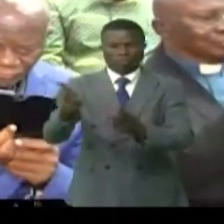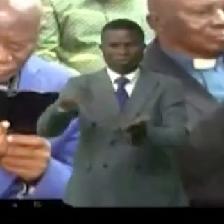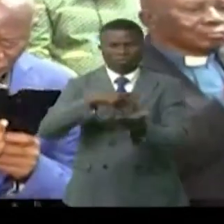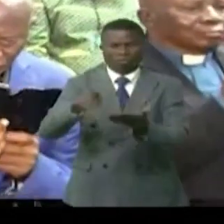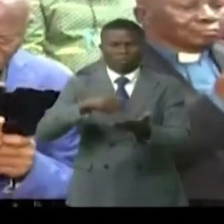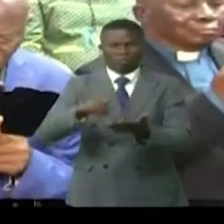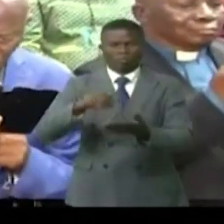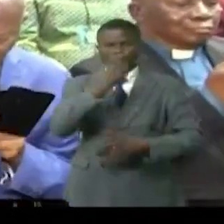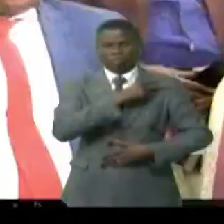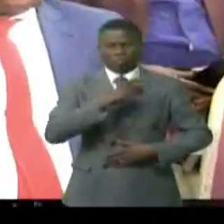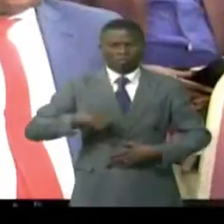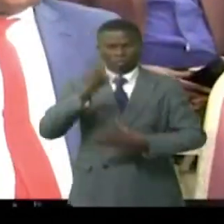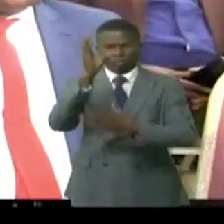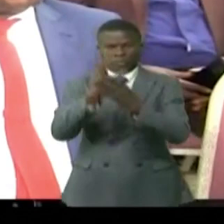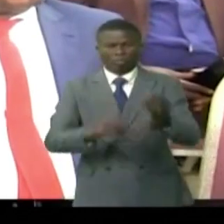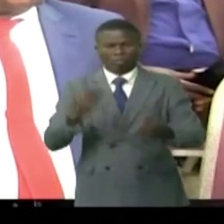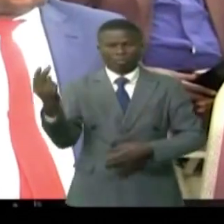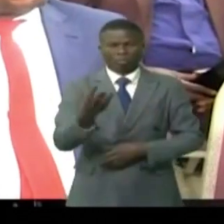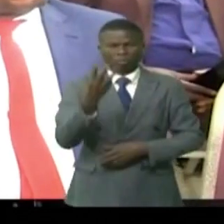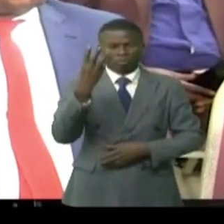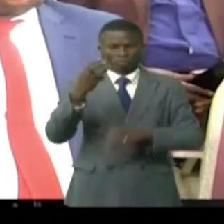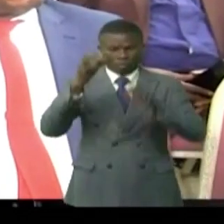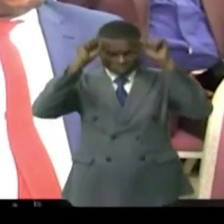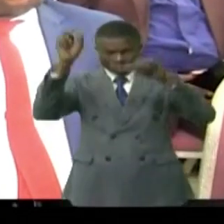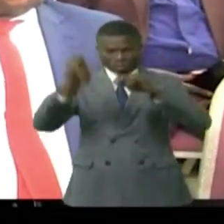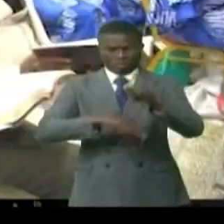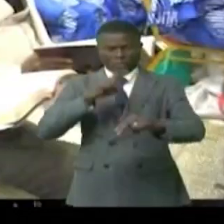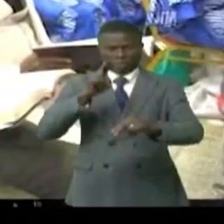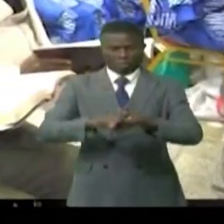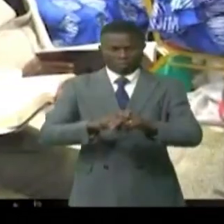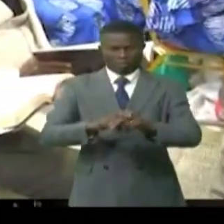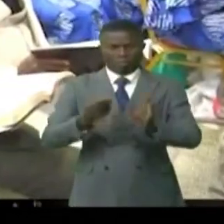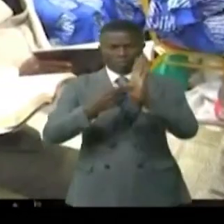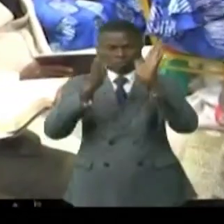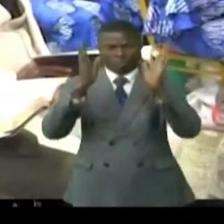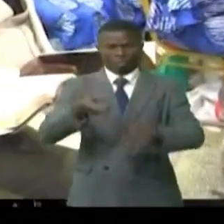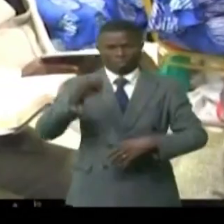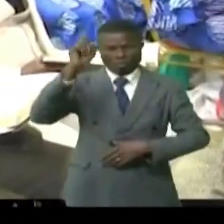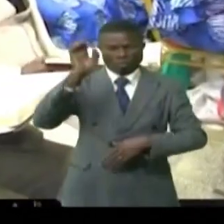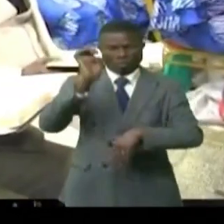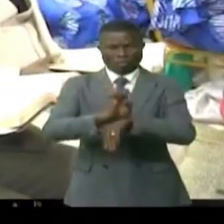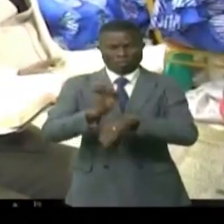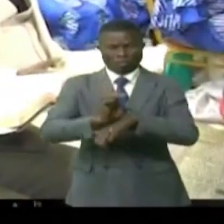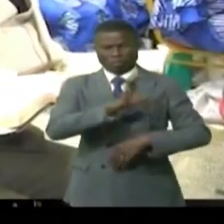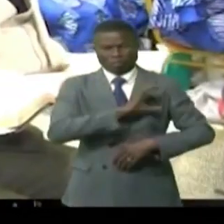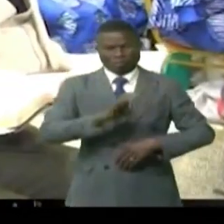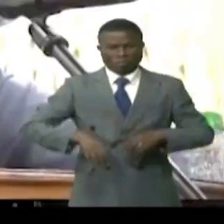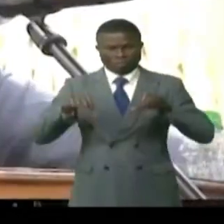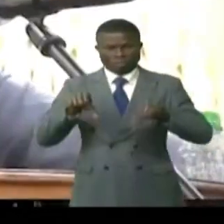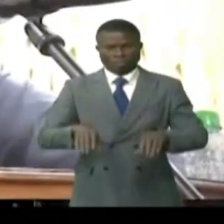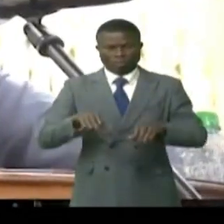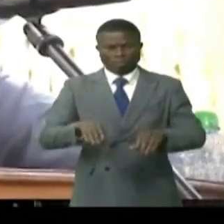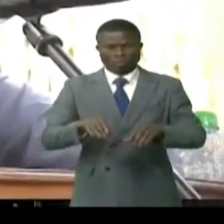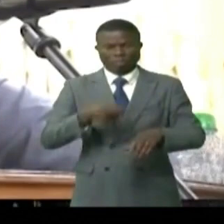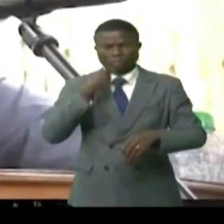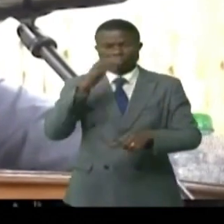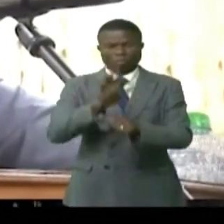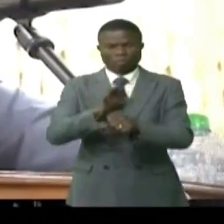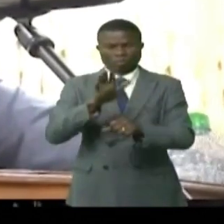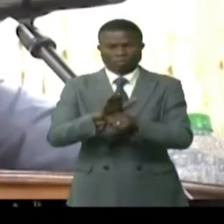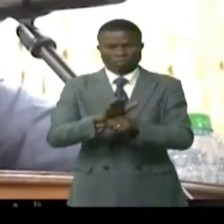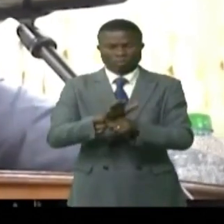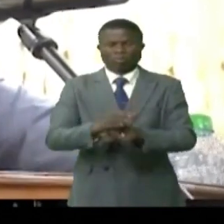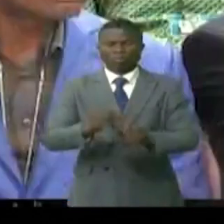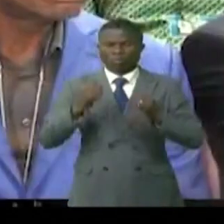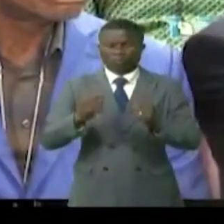de David. Au chapitre 23, le président national et représentant légal de l'église du Christ au Congo a mis l'accent sur